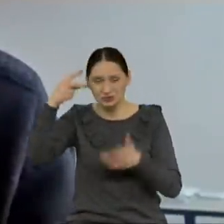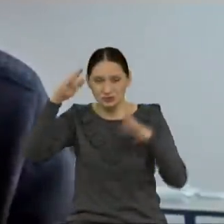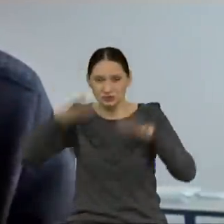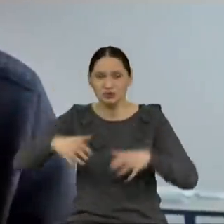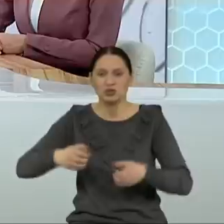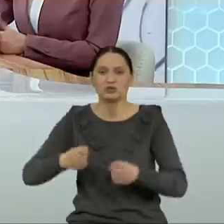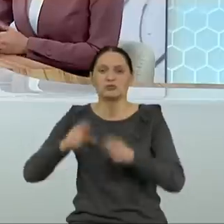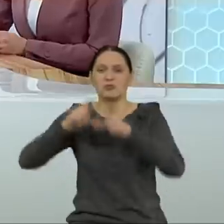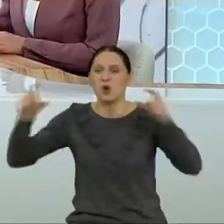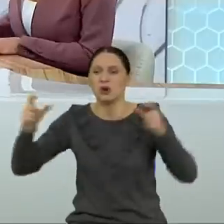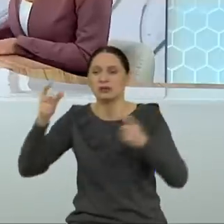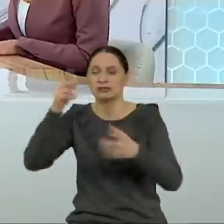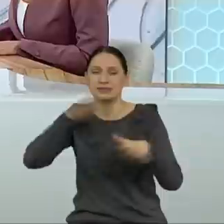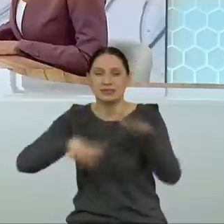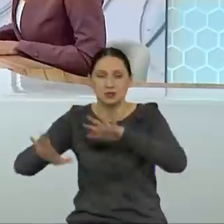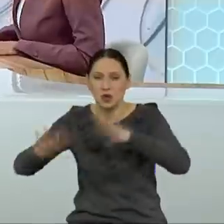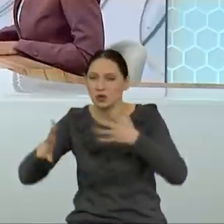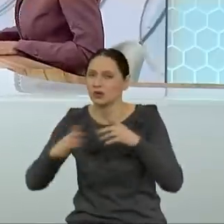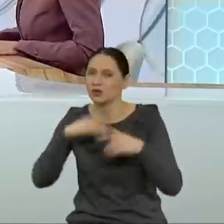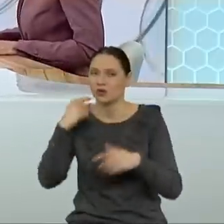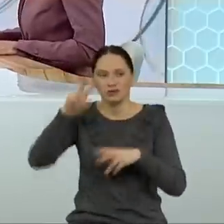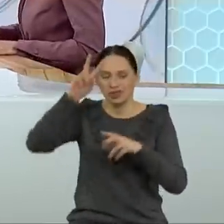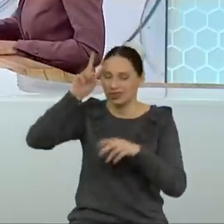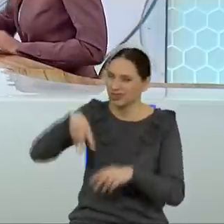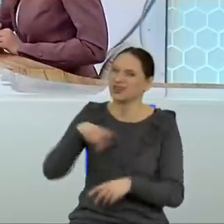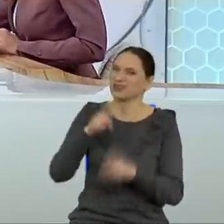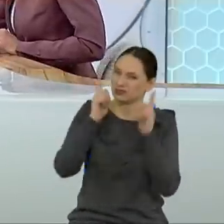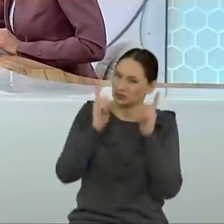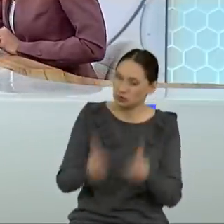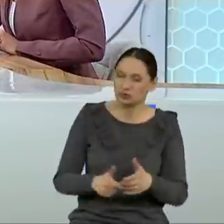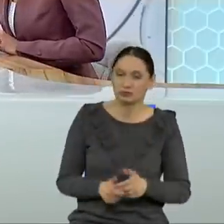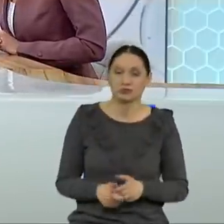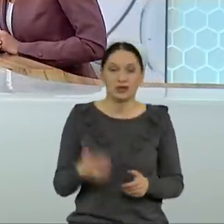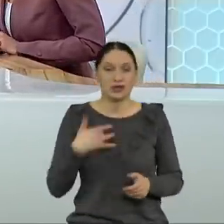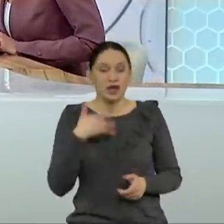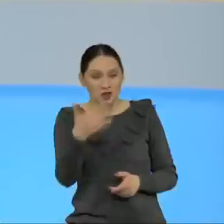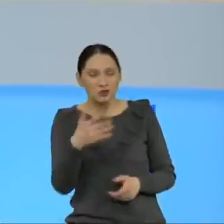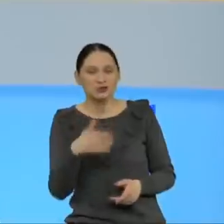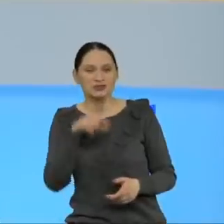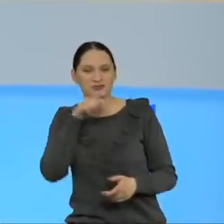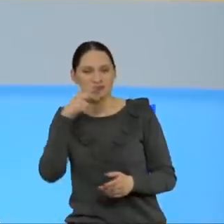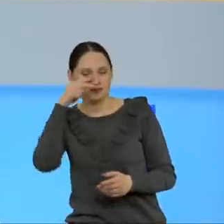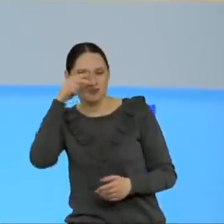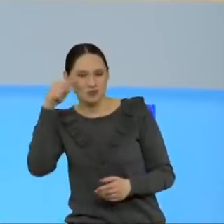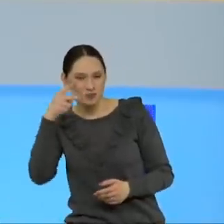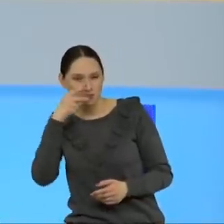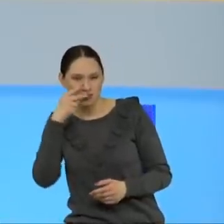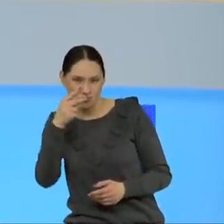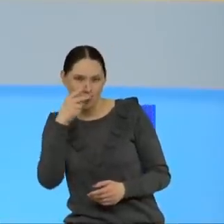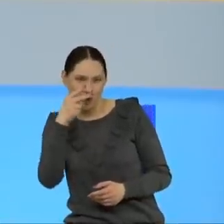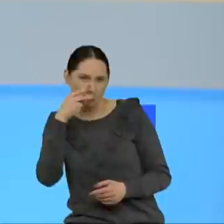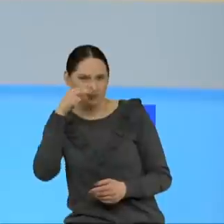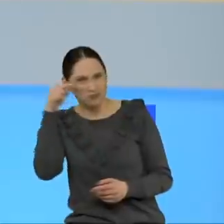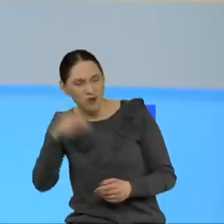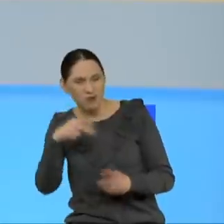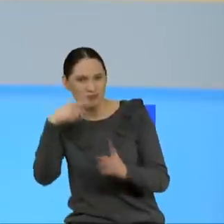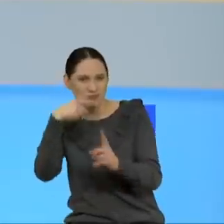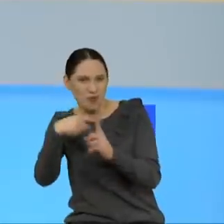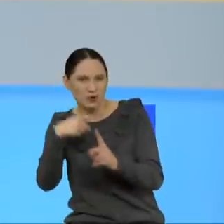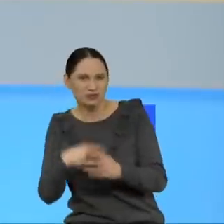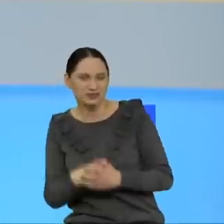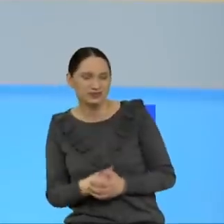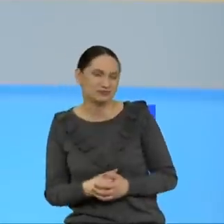bendrajame lavinime. Pana Petrauskai, labai trumpai, jūs gal didesnis optimistas? Jo, aš manau, kad jeigu galima susitarti dėl tikslų ir